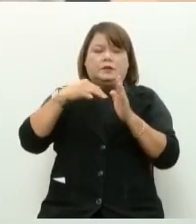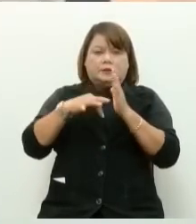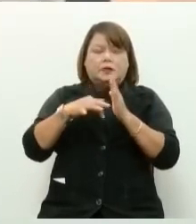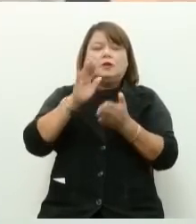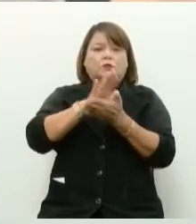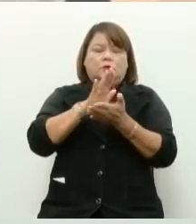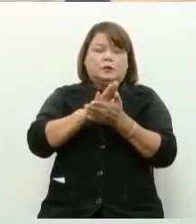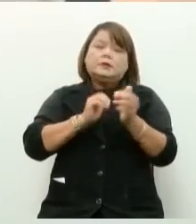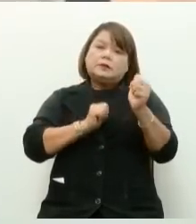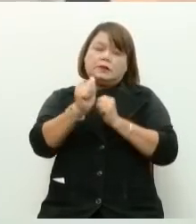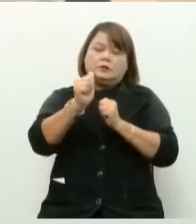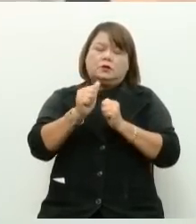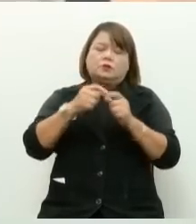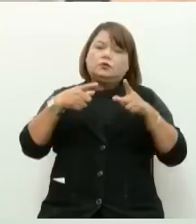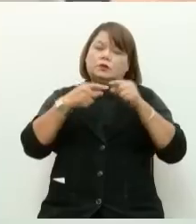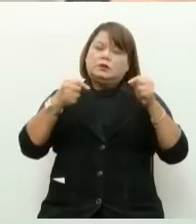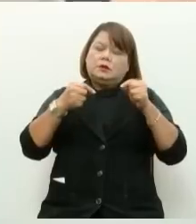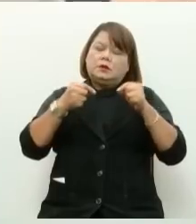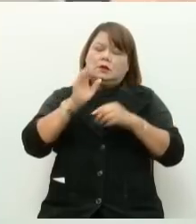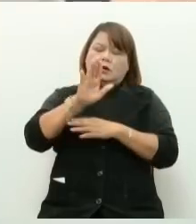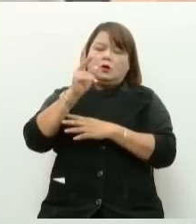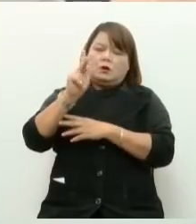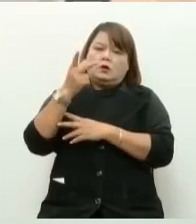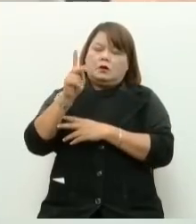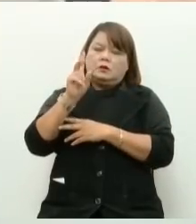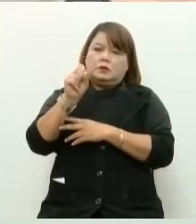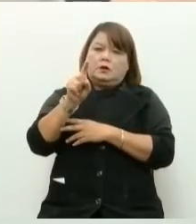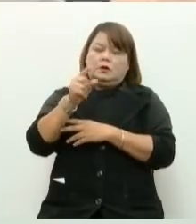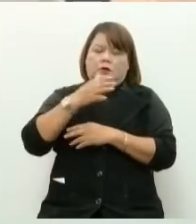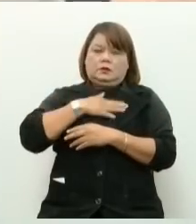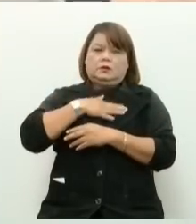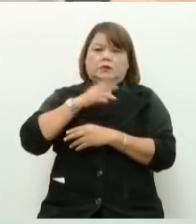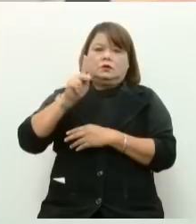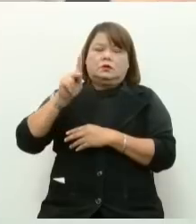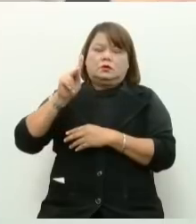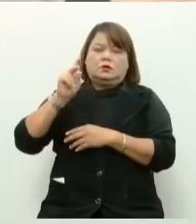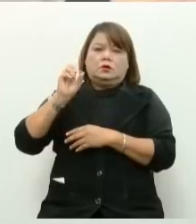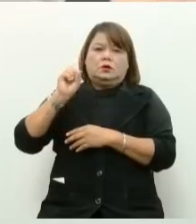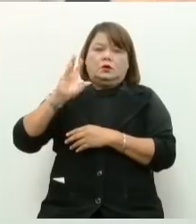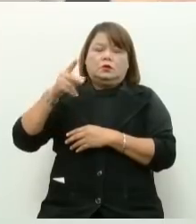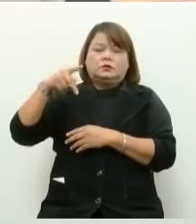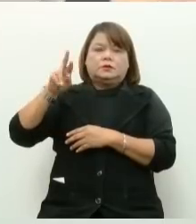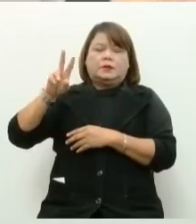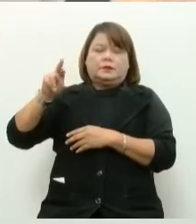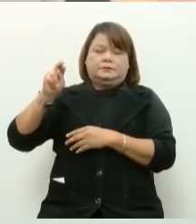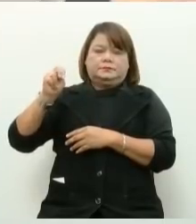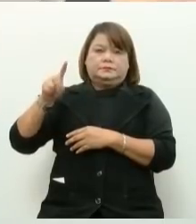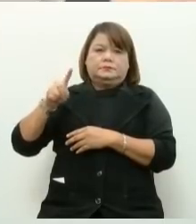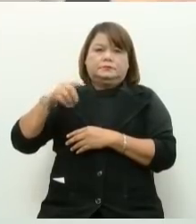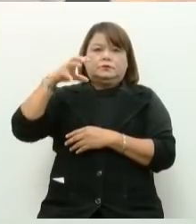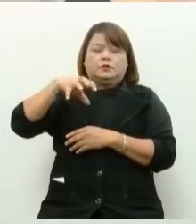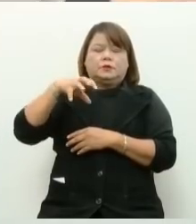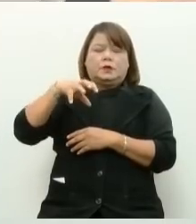ทันต่อทุกเหตุการณ์ความเคลื่อนไหวของกคศค่ะดิฉันกฤชพันธ์บุญงามสมผู้อำนวยการสำนักงานเขตพื้นที่การศึ